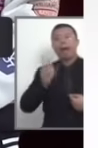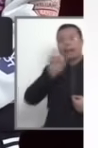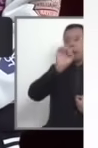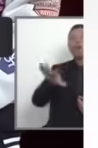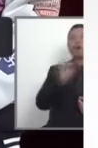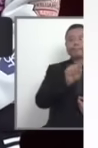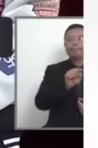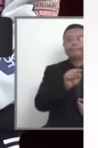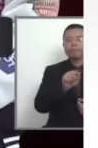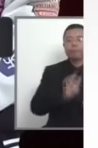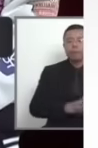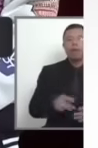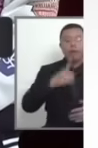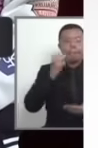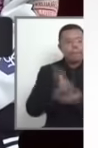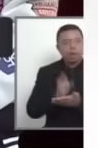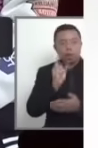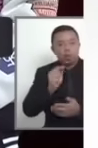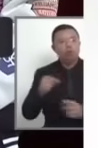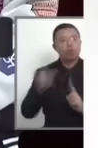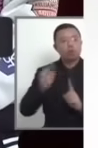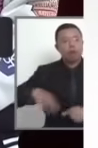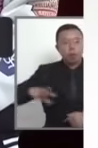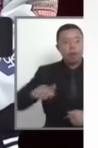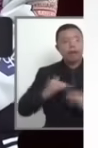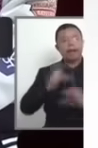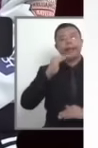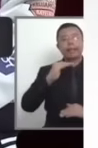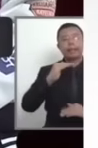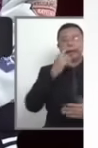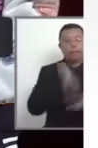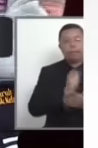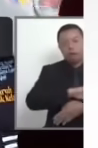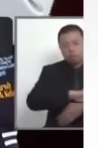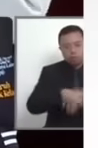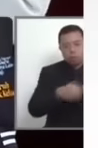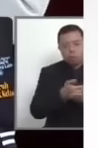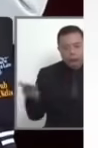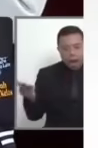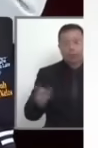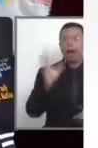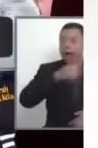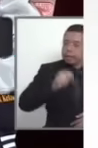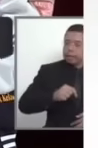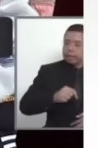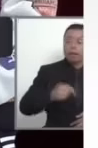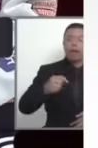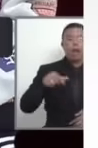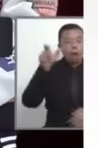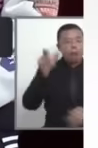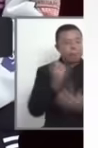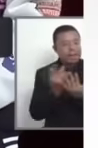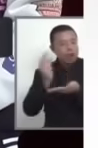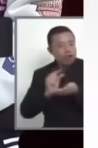di dalam proses pemilu ini gitu. Sehingga kalau Mas Ganjar mengingatkan bahwa ada hal-hal yang ya dikhawatirkan